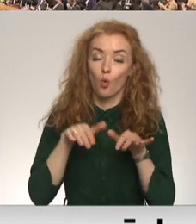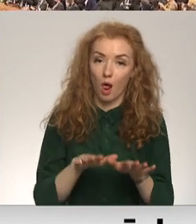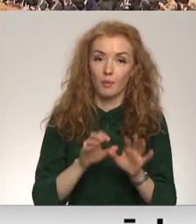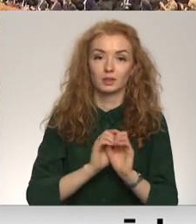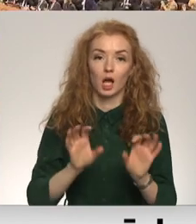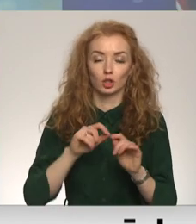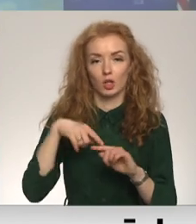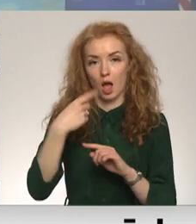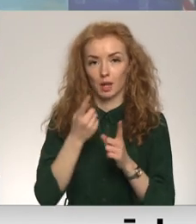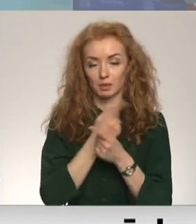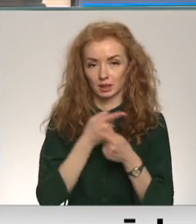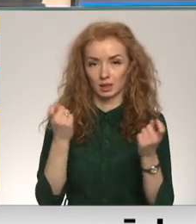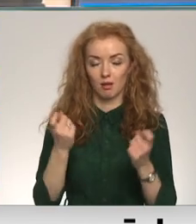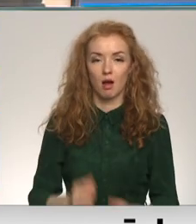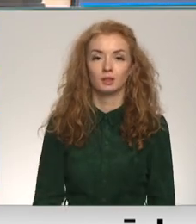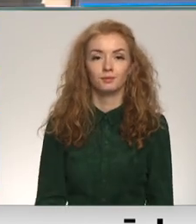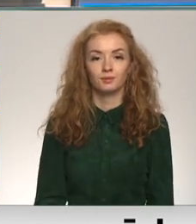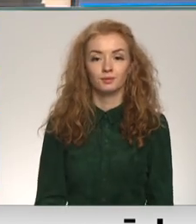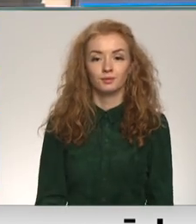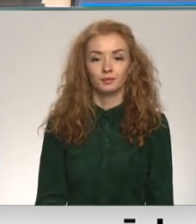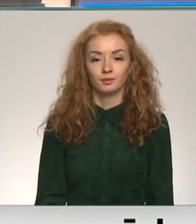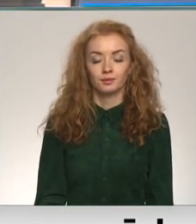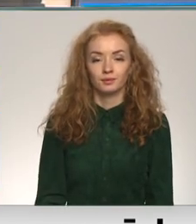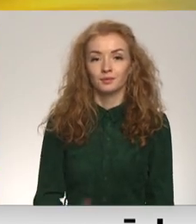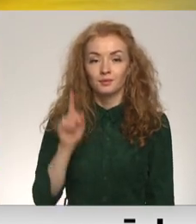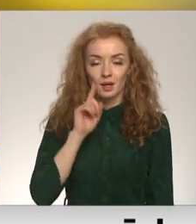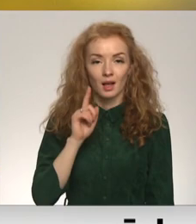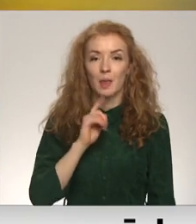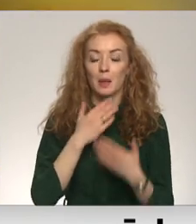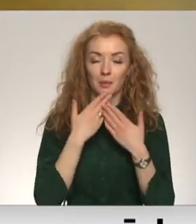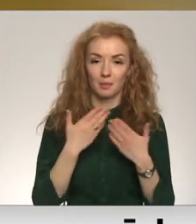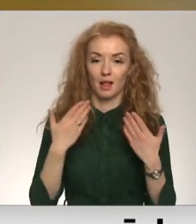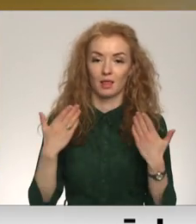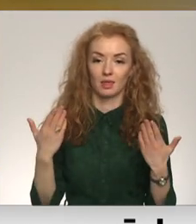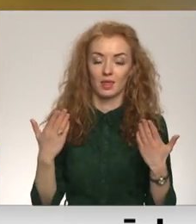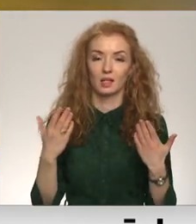ziņu izlaidumos. Laura. Jā, pagaidām tev paldies, Ilze, un negadīsim jaunas ziņas panorāmā.